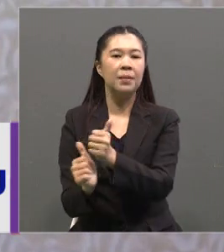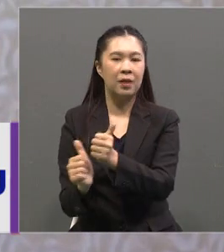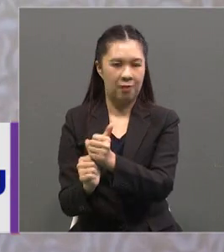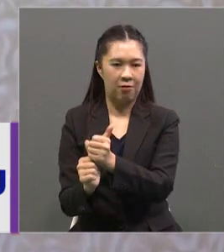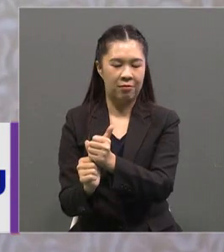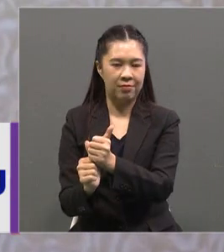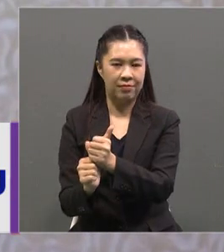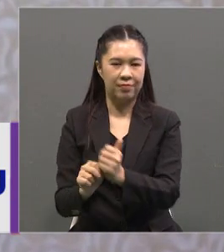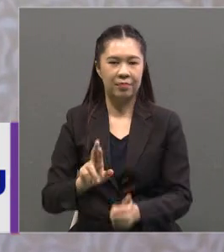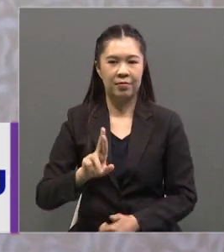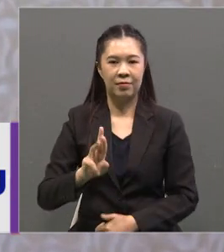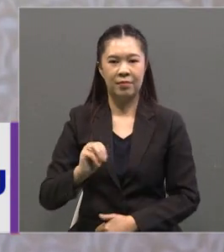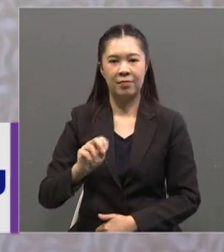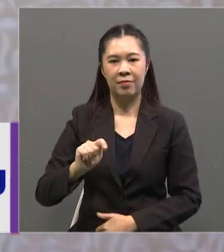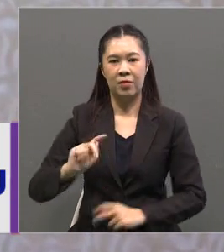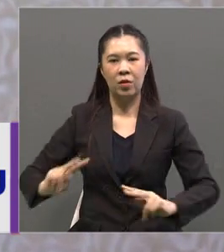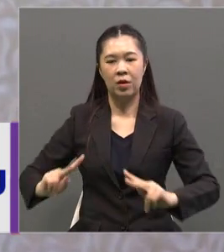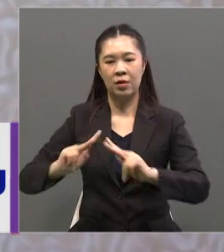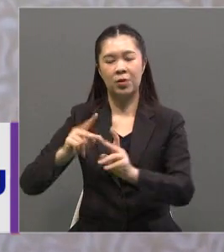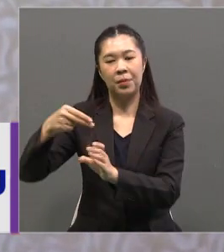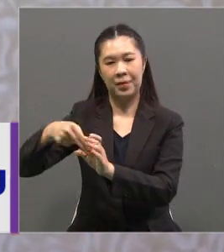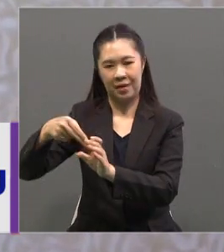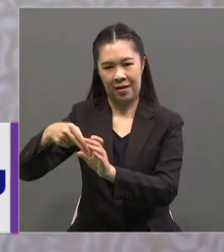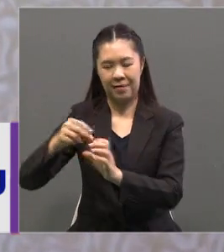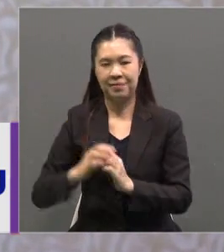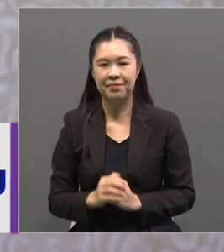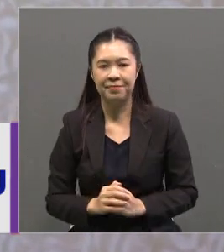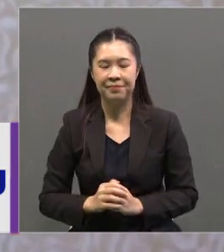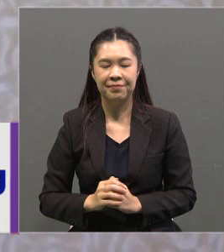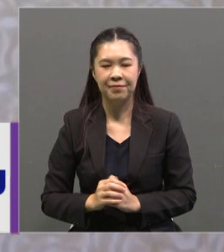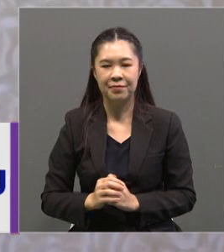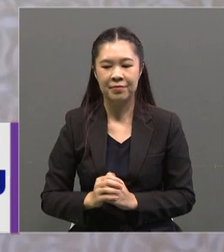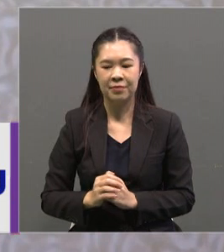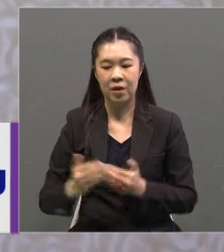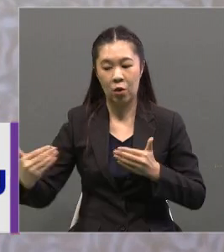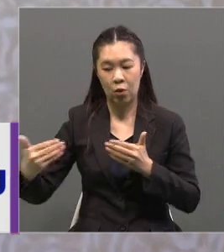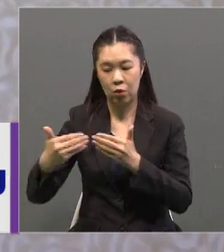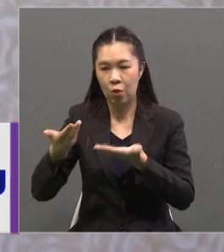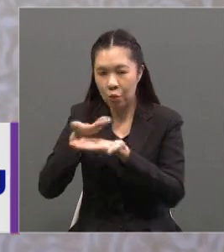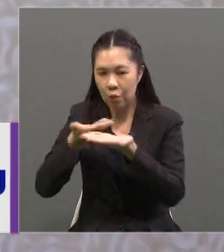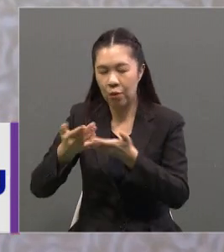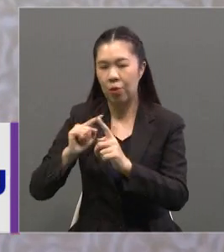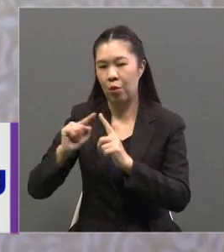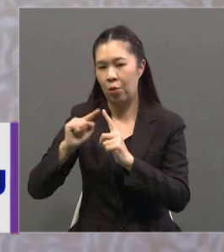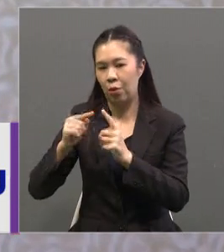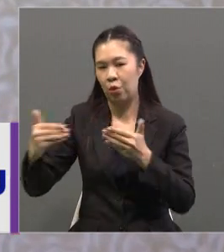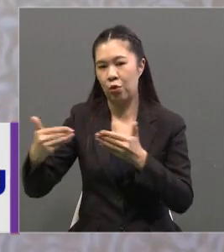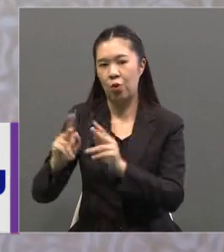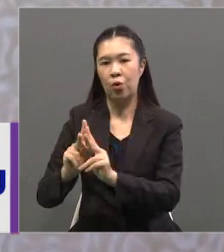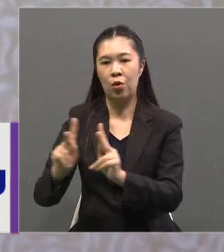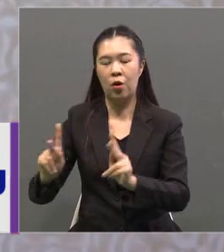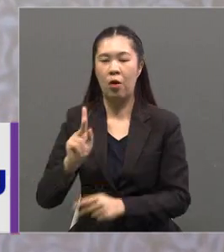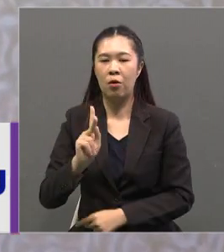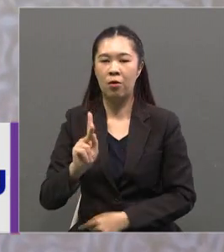ตรีและรัฐมนตรีว่าการกระทรวงพลังงานนะคะไปพูดคุยกับคณะกรรมการกำกับกิจการพลังงานหรือก